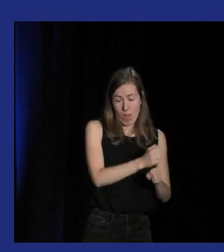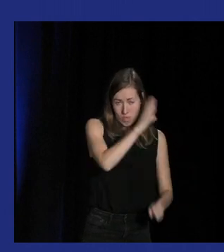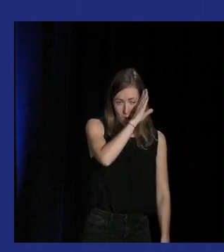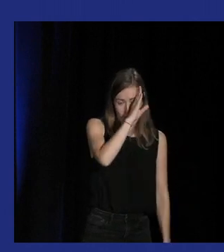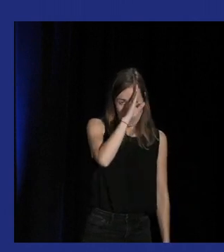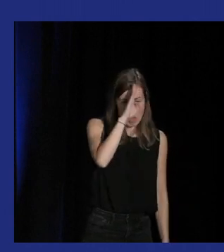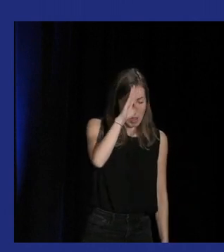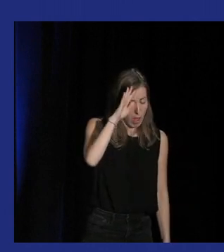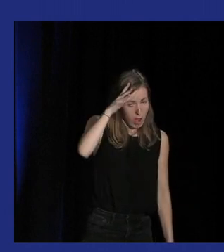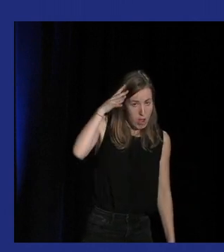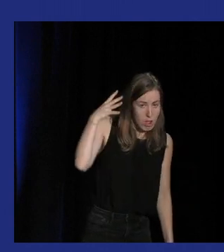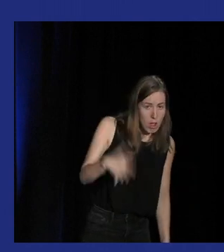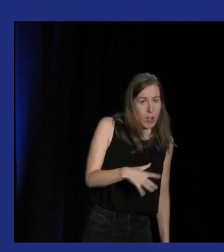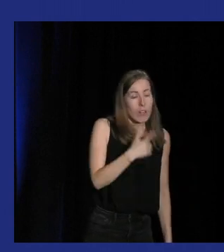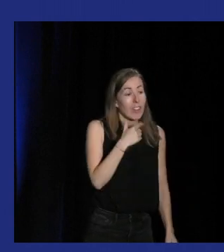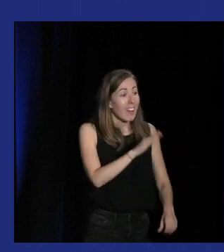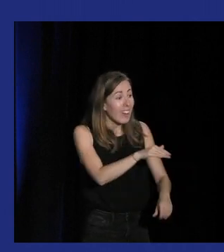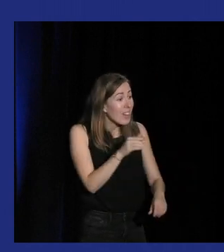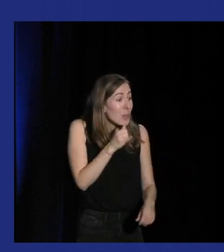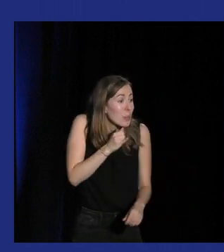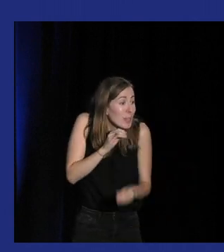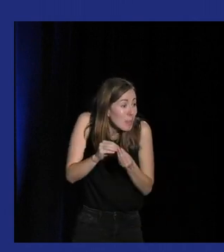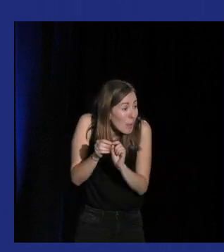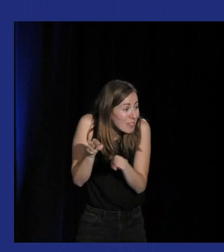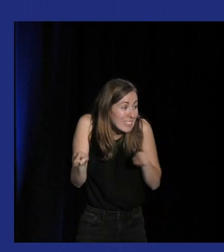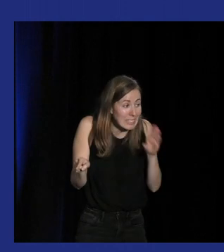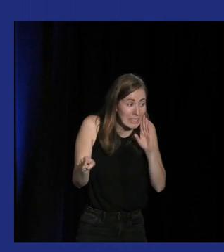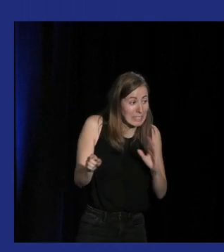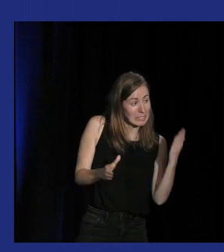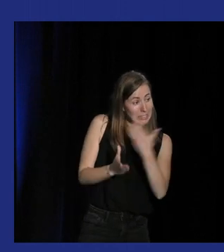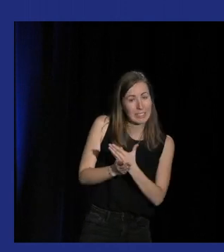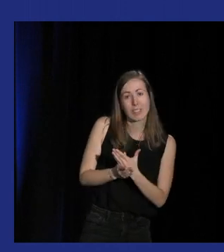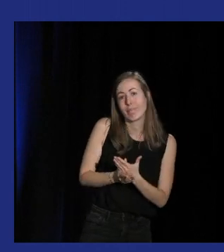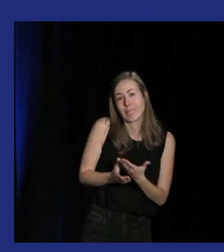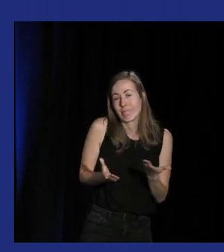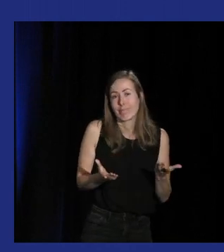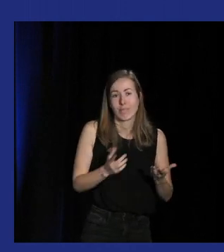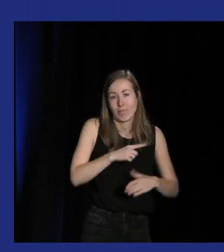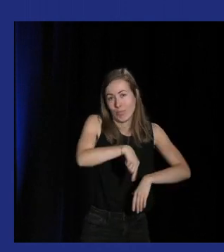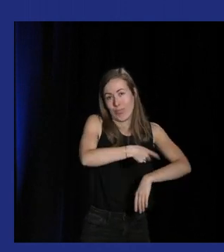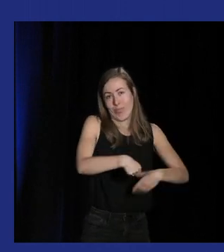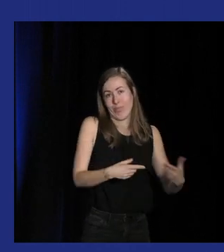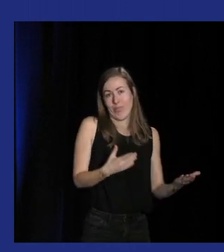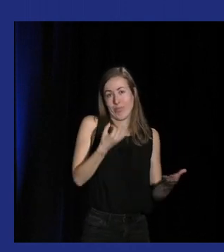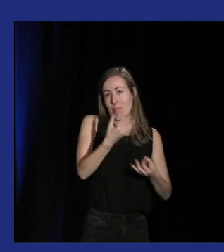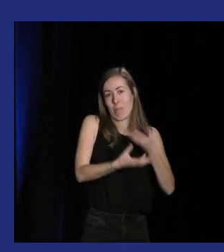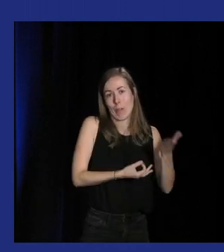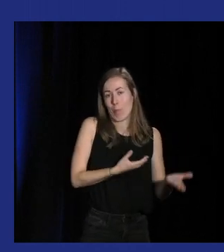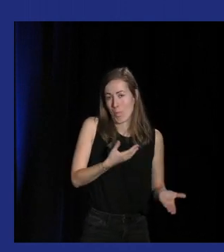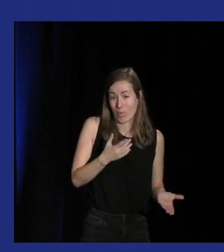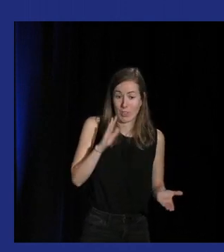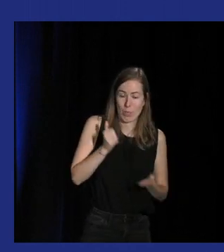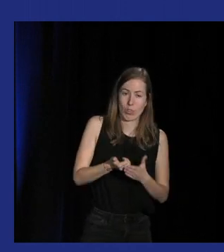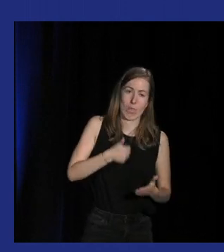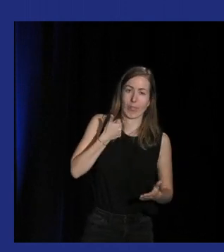ils sont pas forcément du temps pour corriger le petit truc de son qui marche pas ici donc c'est bien aussi qu'on que nous-mêmes on puisse le